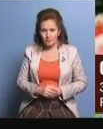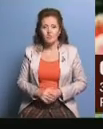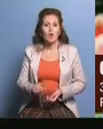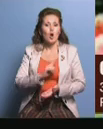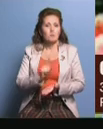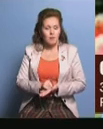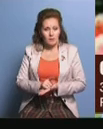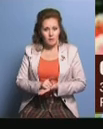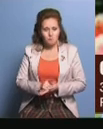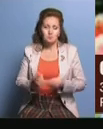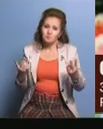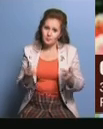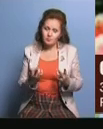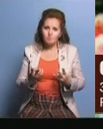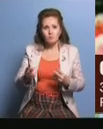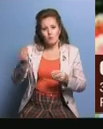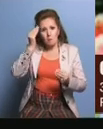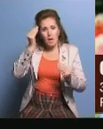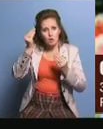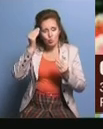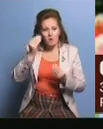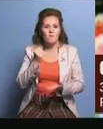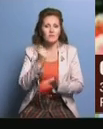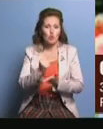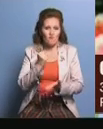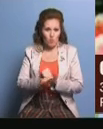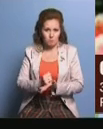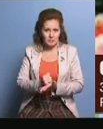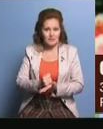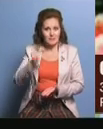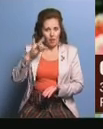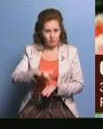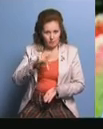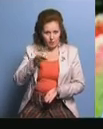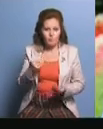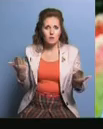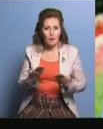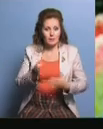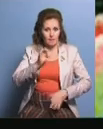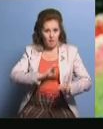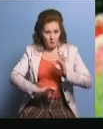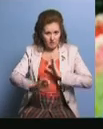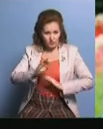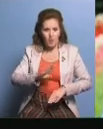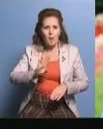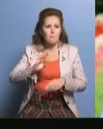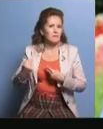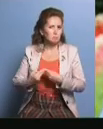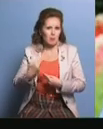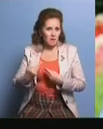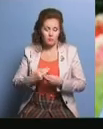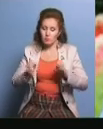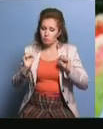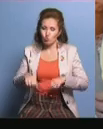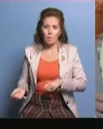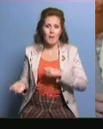Обязательно надо проконсультироваться в визовом центре, какие лекарственные препараты беспрепятственно вы можете